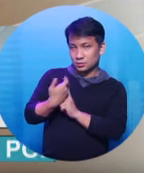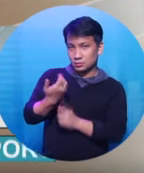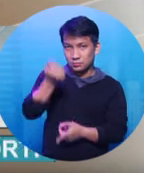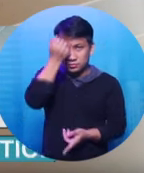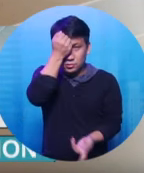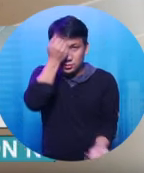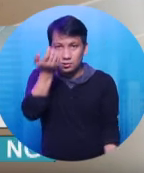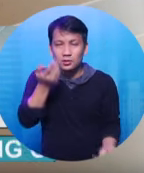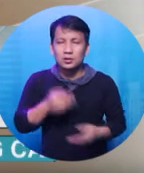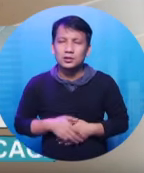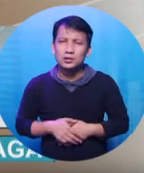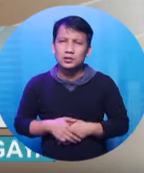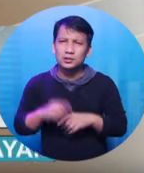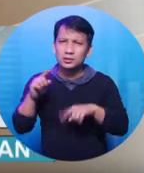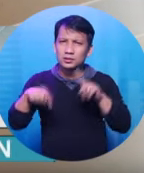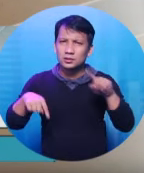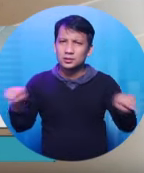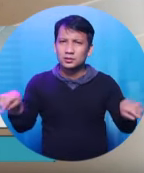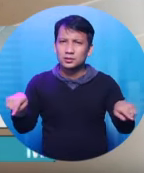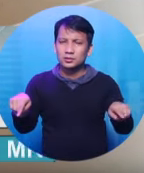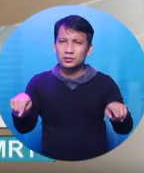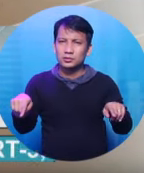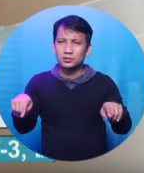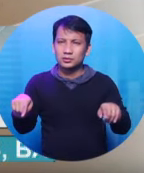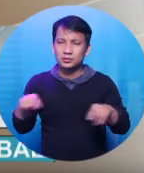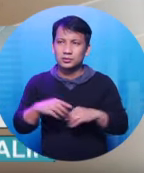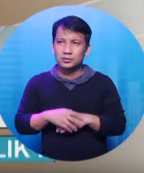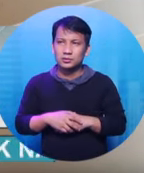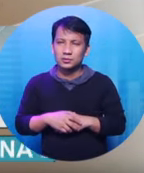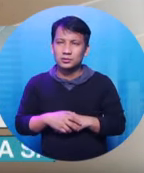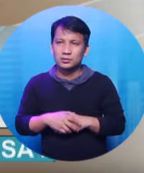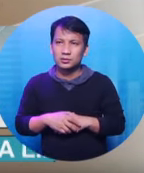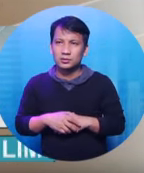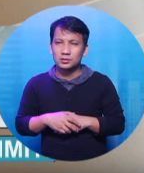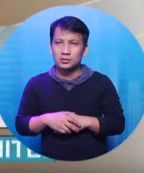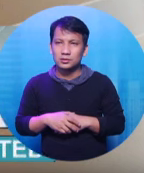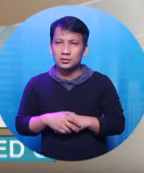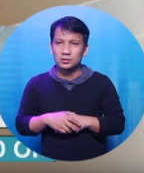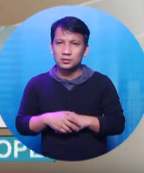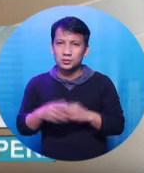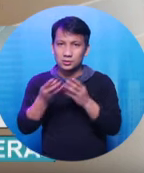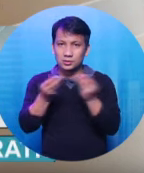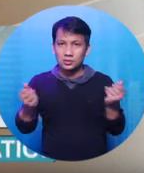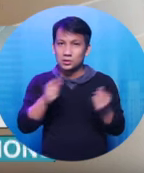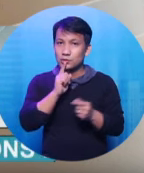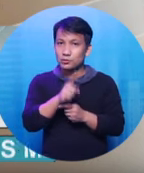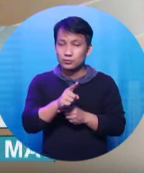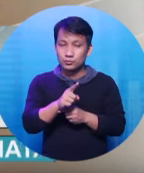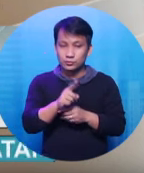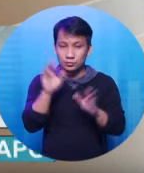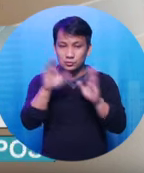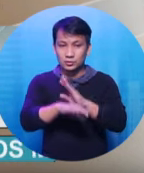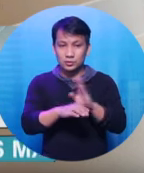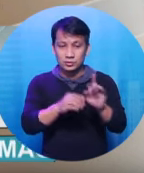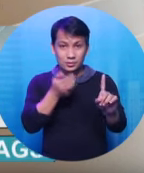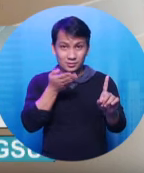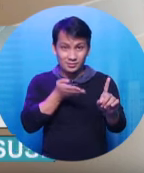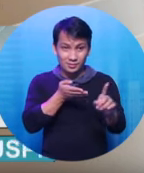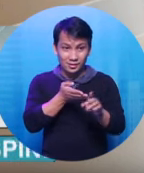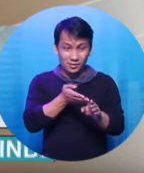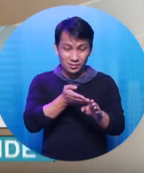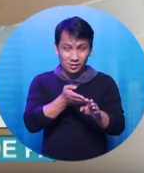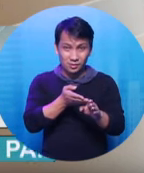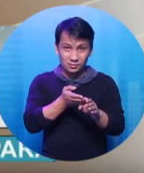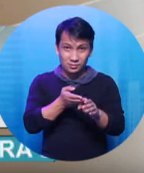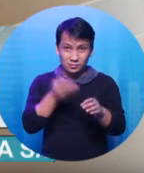eh, yung target po ng malicious statement. Kasi ang pinaparusahan po sa ating crime ay yung pag-atake directly sa